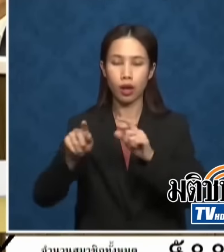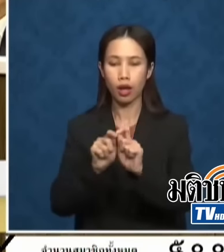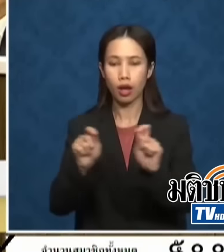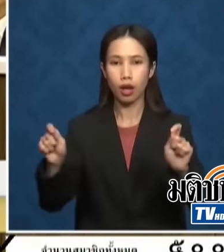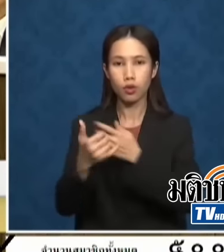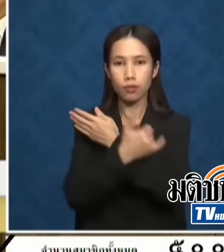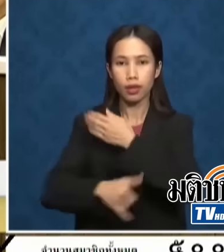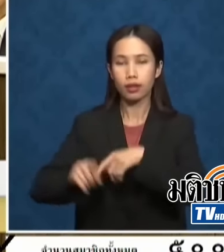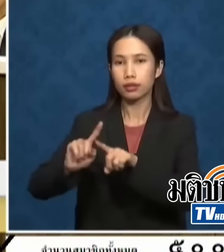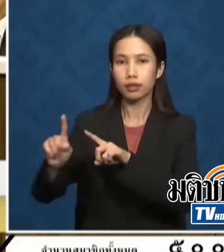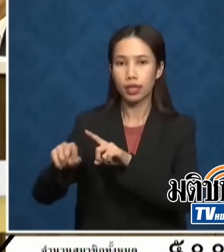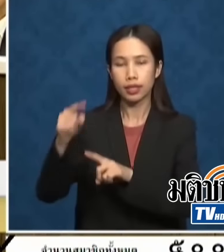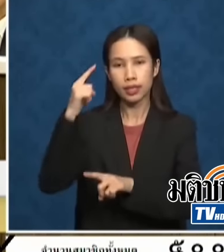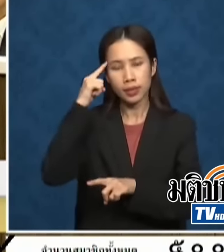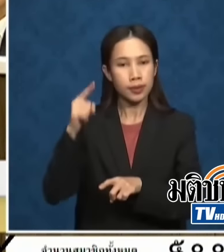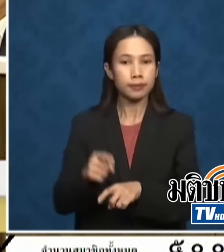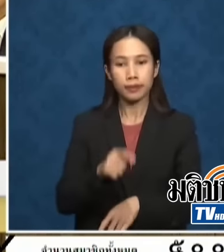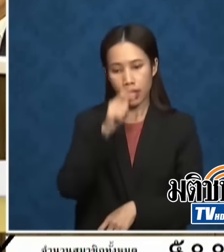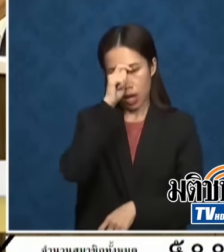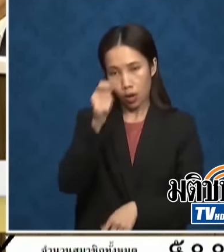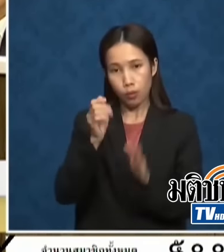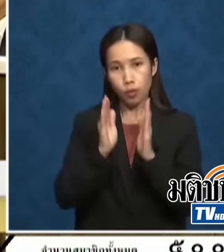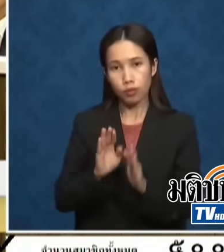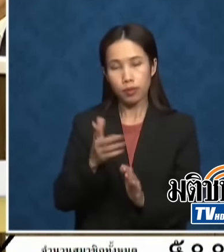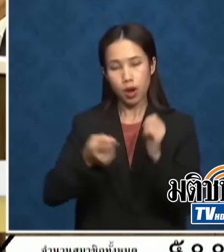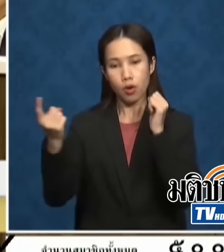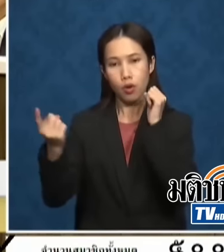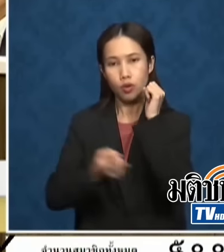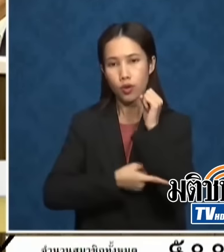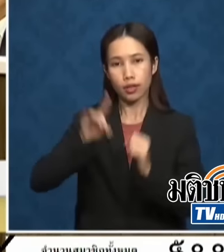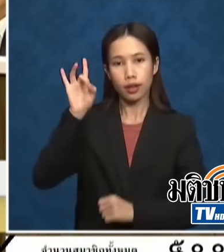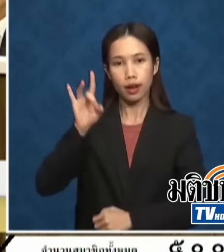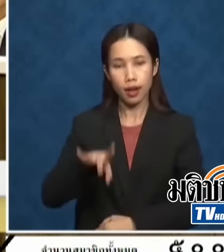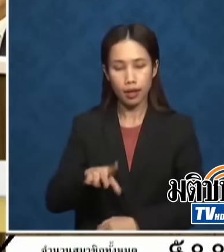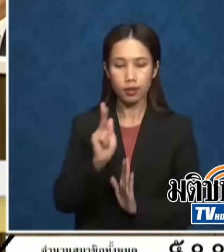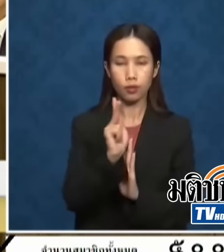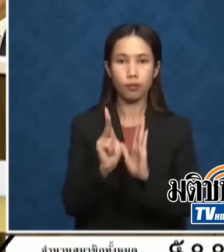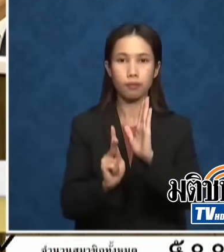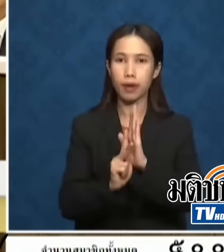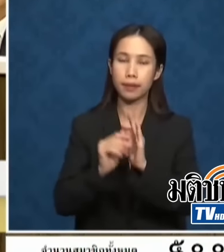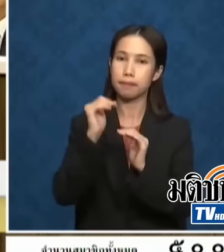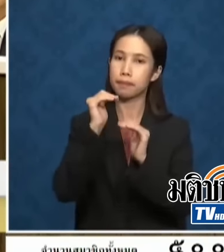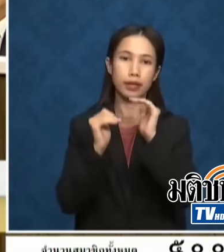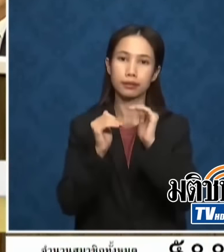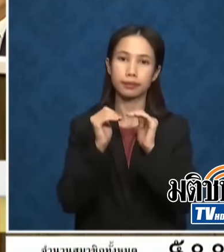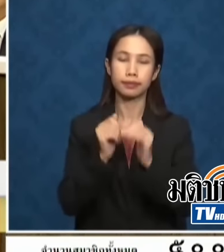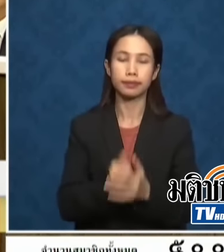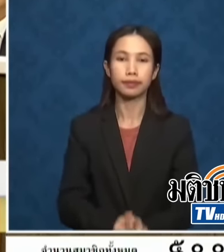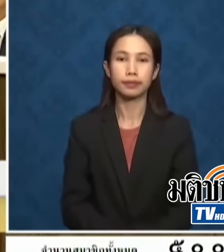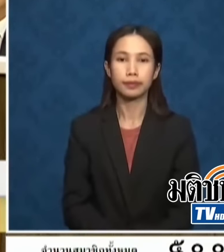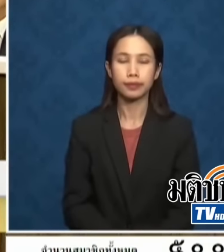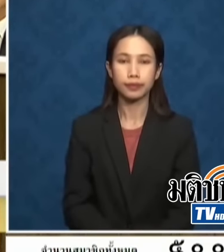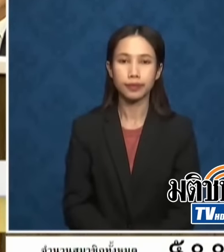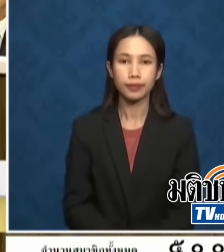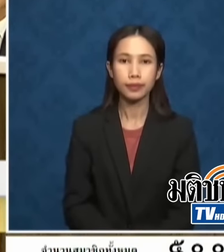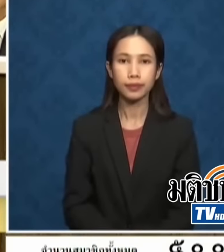ว่างประเทศและขัดมนุษยธรรมพร้อมกับบทลงโทษสูงสุดและการใช้กฎหมายที่ไม่เป็นธรรม